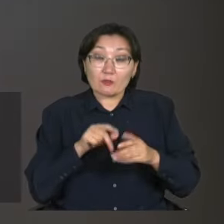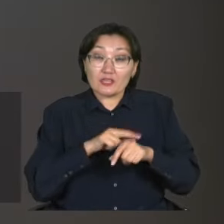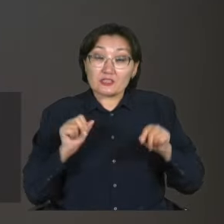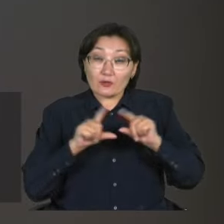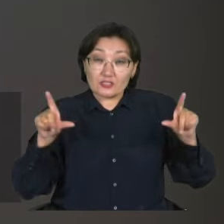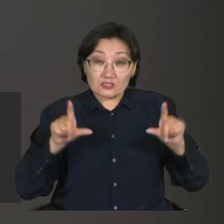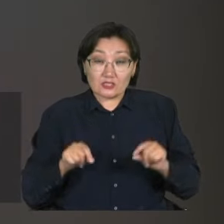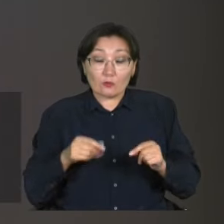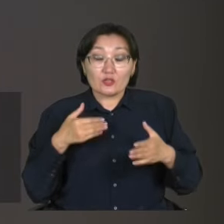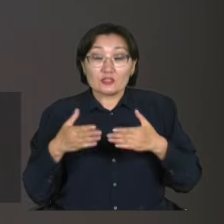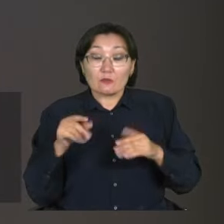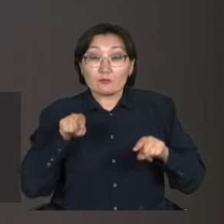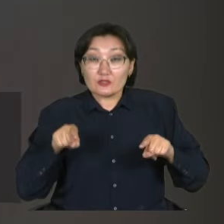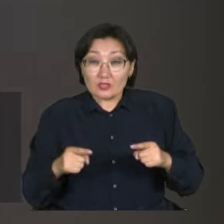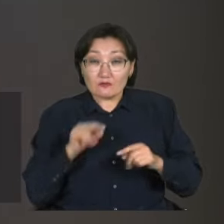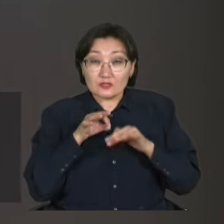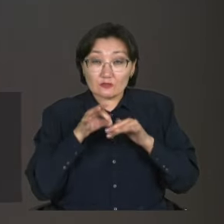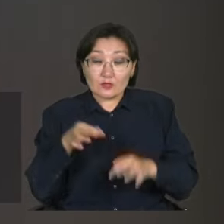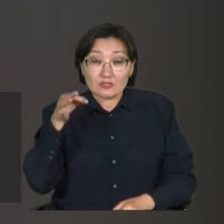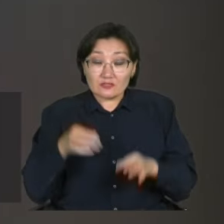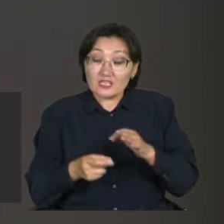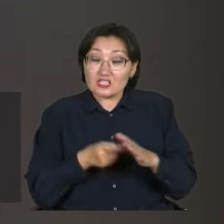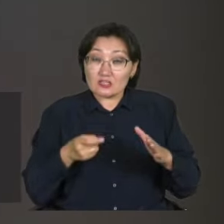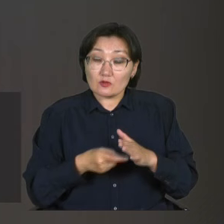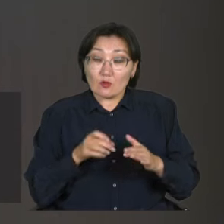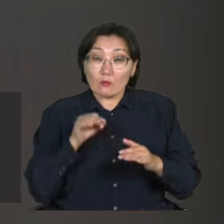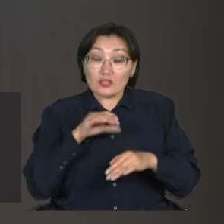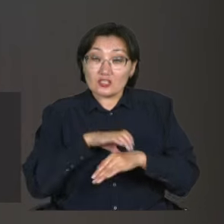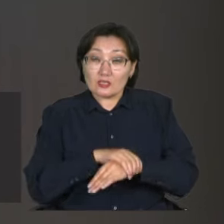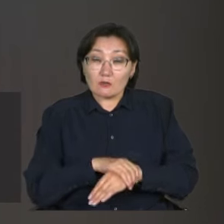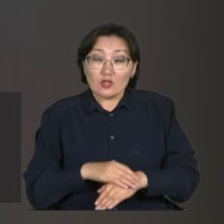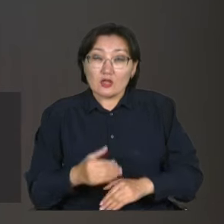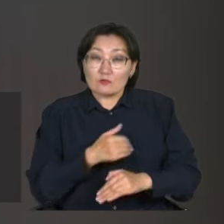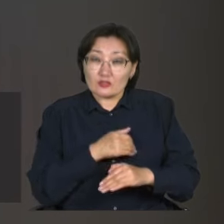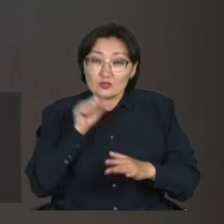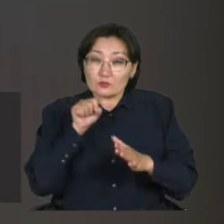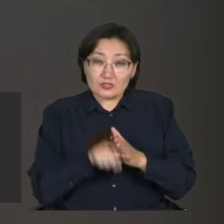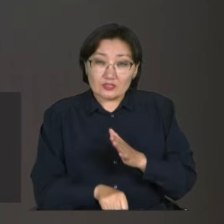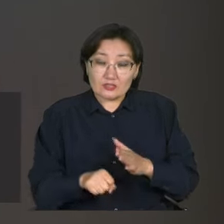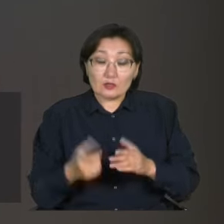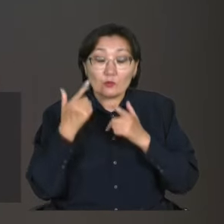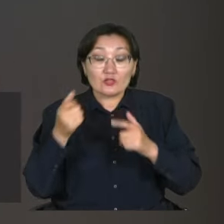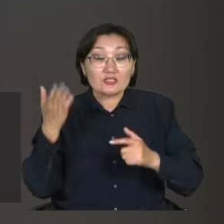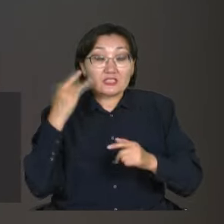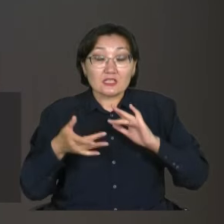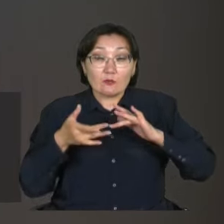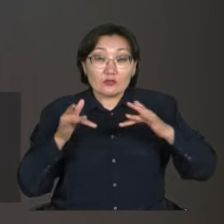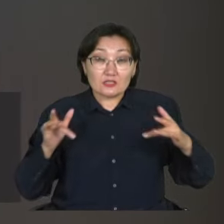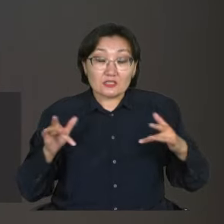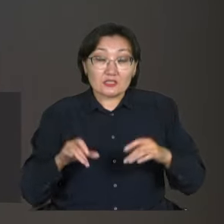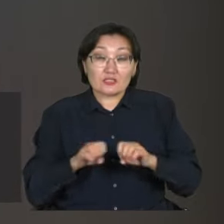департамента полиции, в отношении задержанного ведется досудебное расследование по факту покушения на убийство. Напомню, ранее в социальных